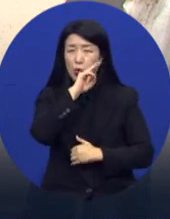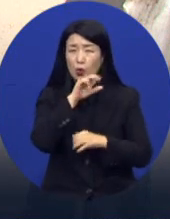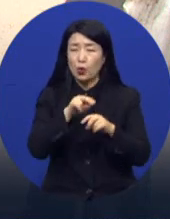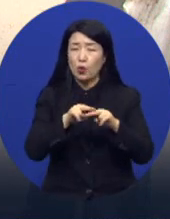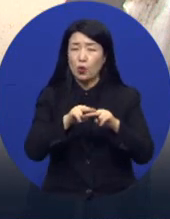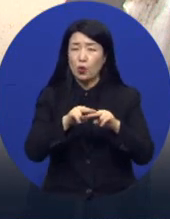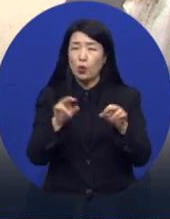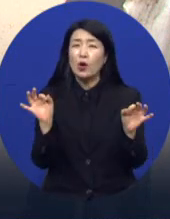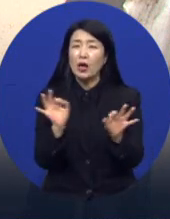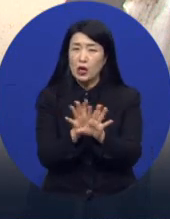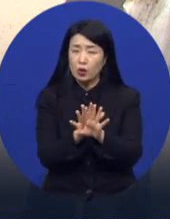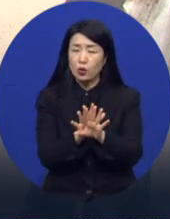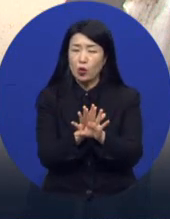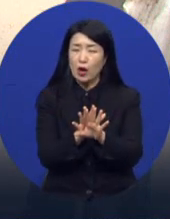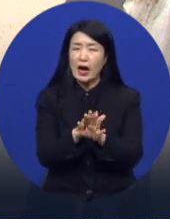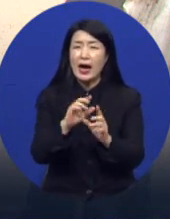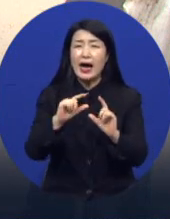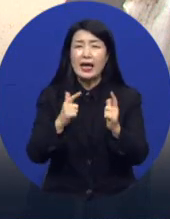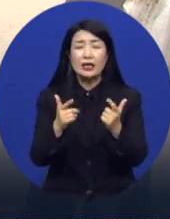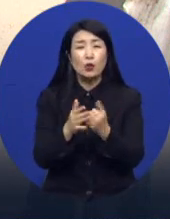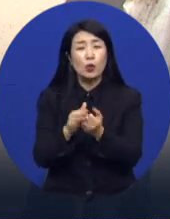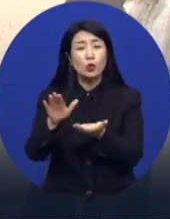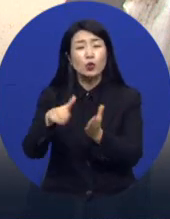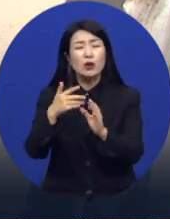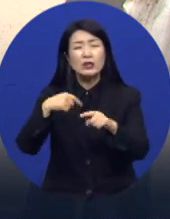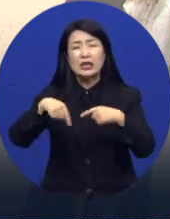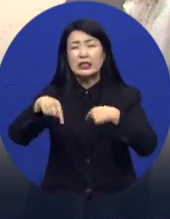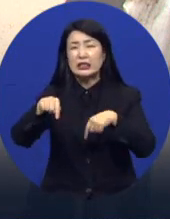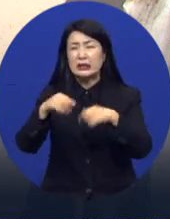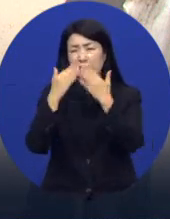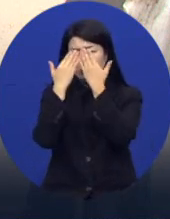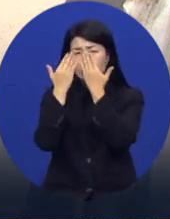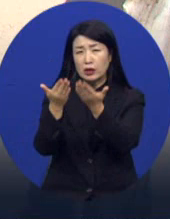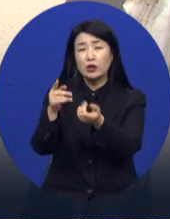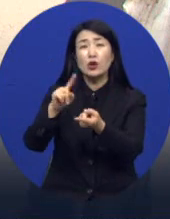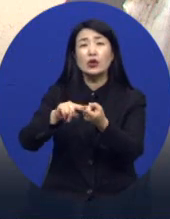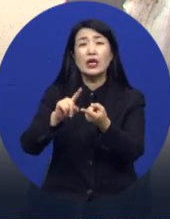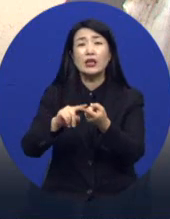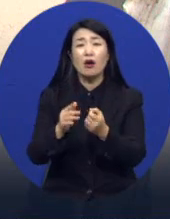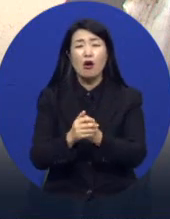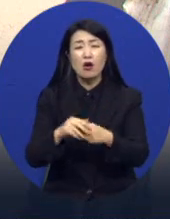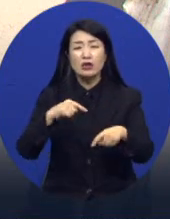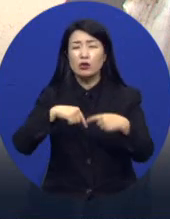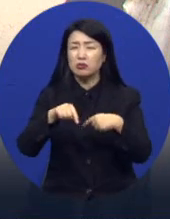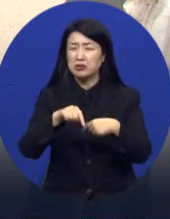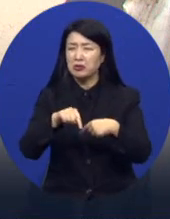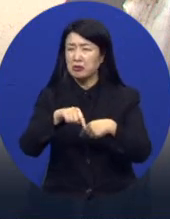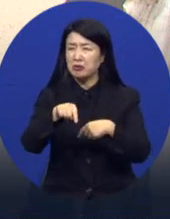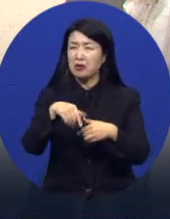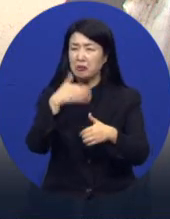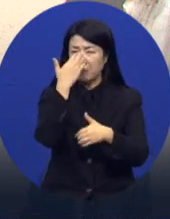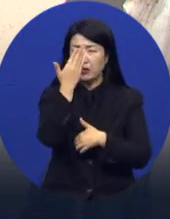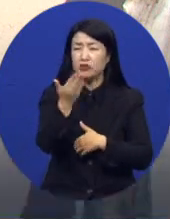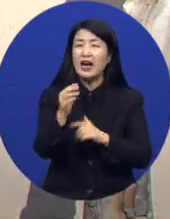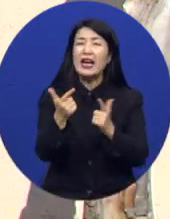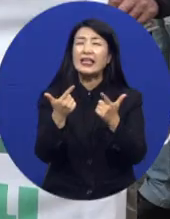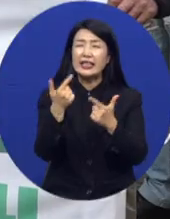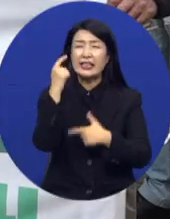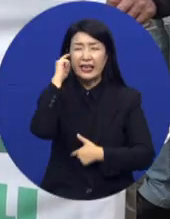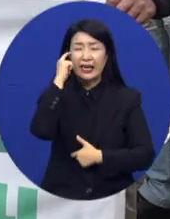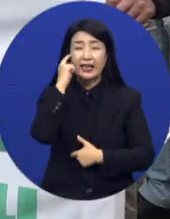보다는 어떤 도장의 잘못된 행정의 면제부를 주고 또 정치적 판단을 한게 아닌가 그런 생각이